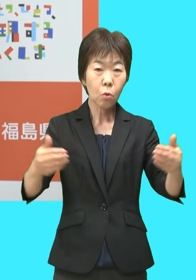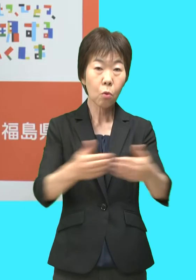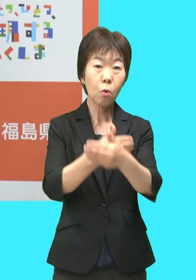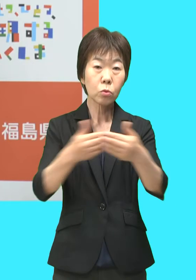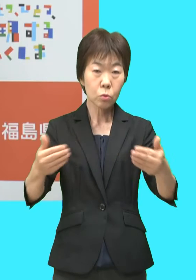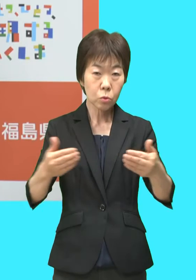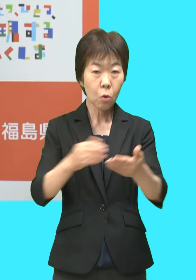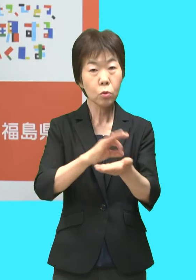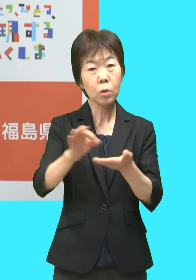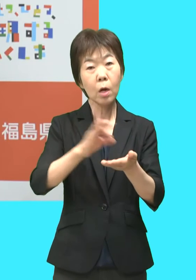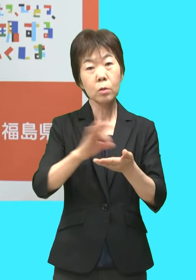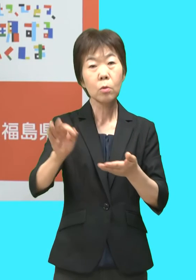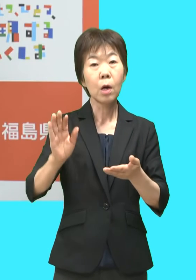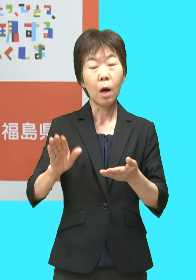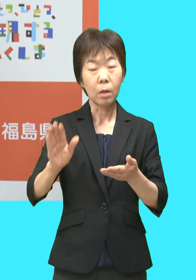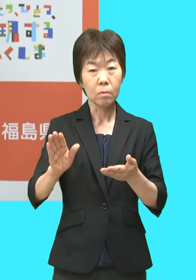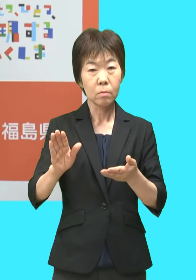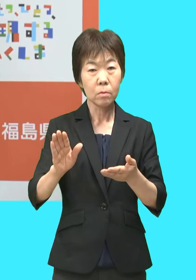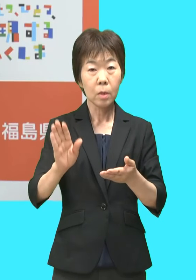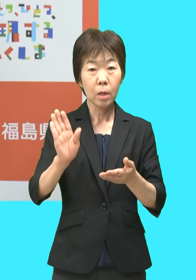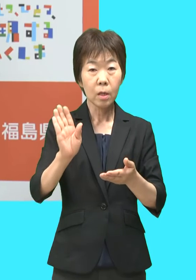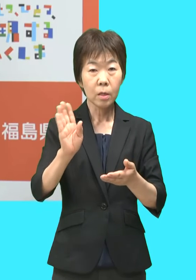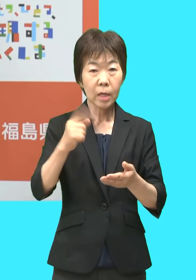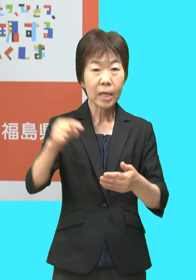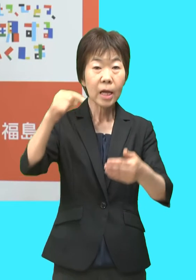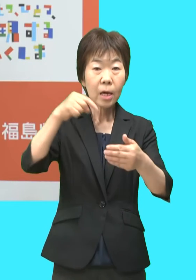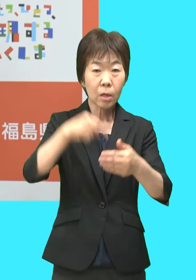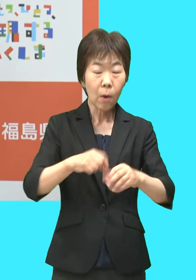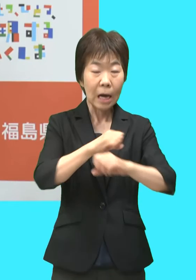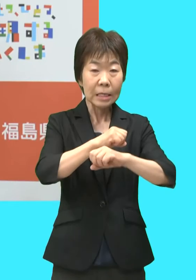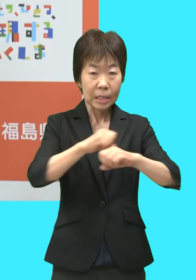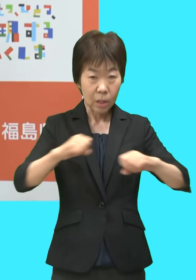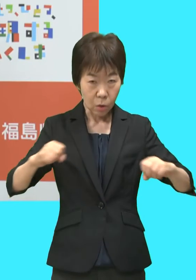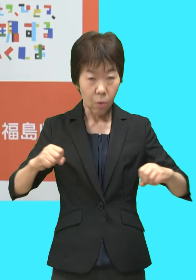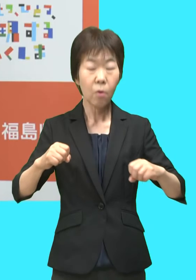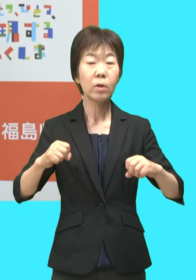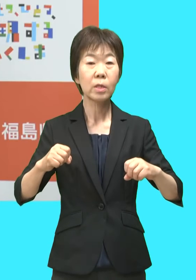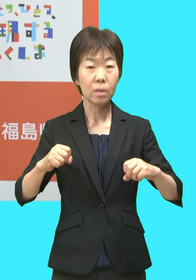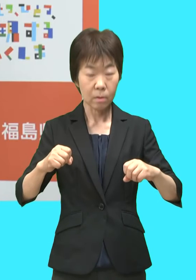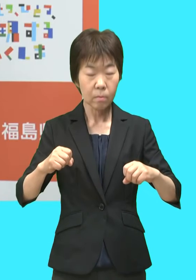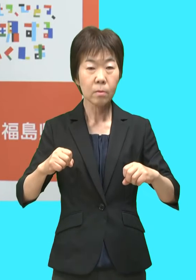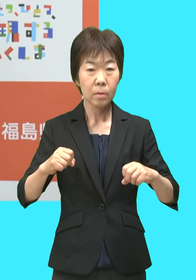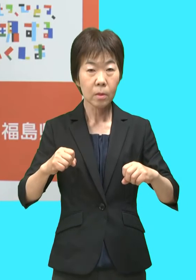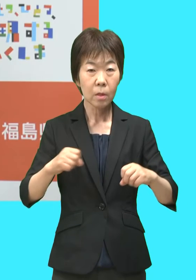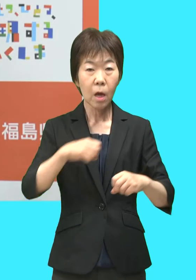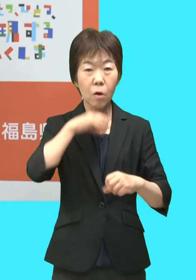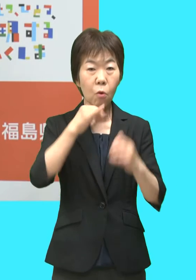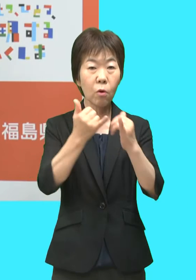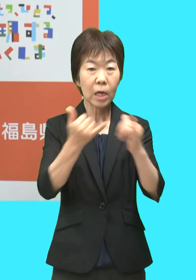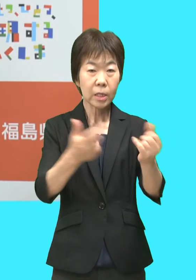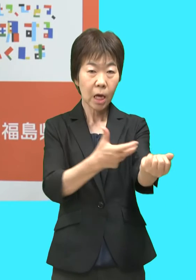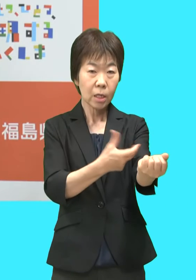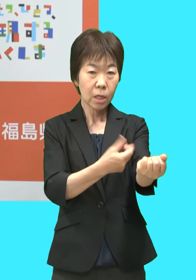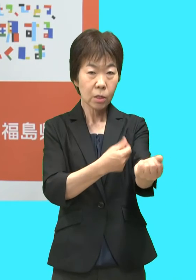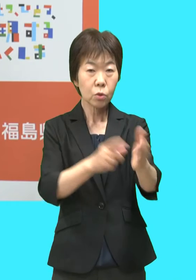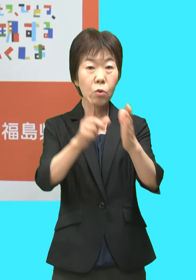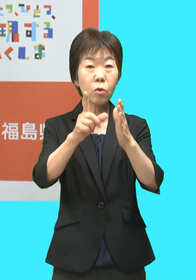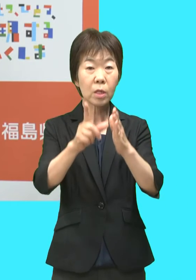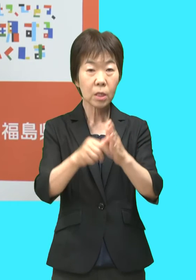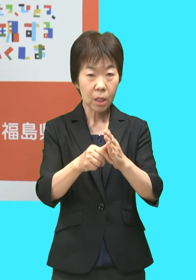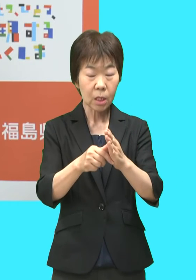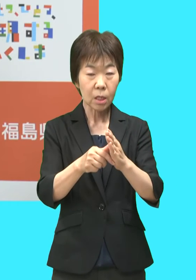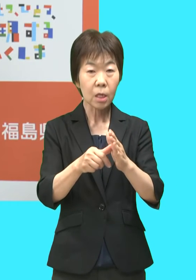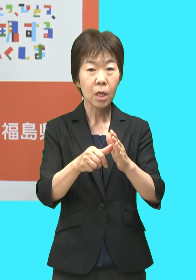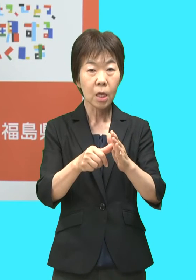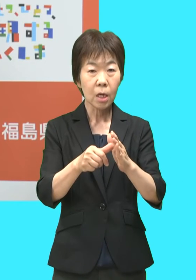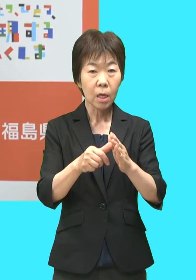われることもあるわけですが、福島県非常に広い県土でありますので、やはり高齢者接種の段階で直ちに大